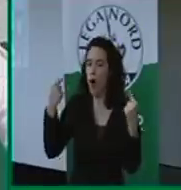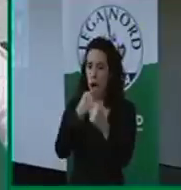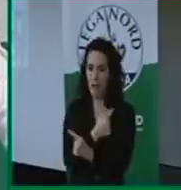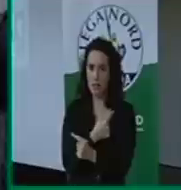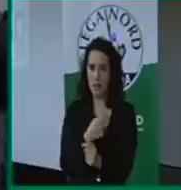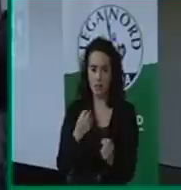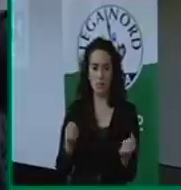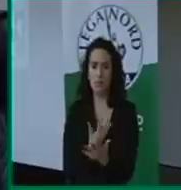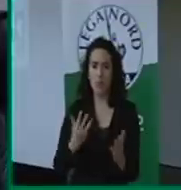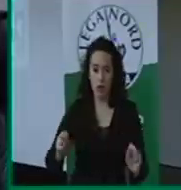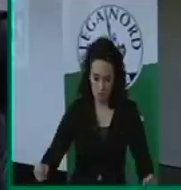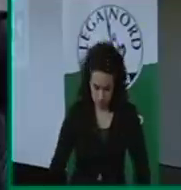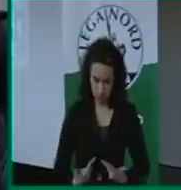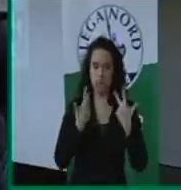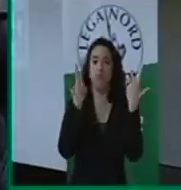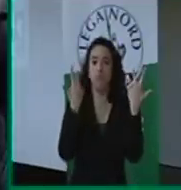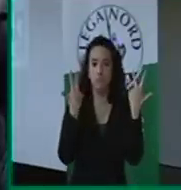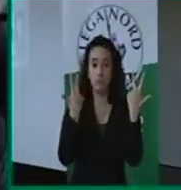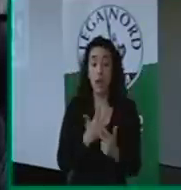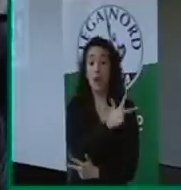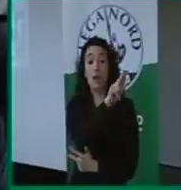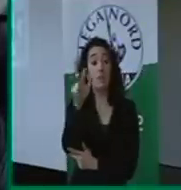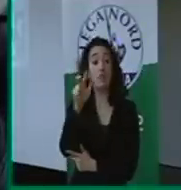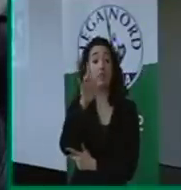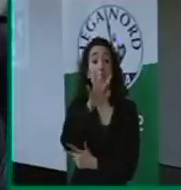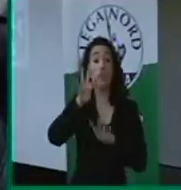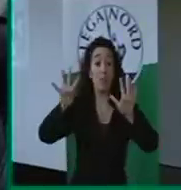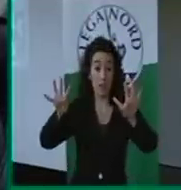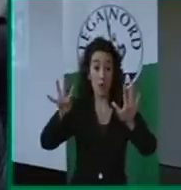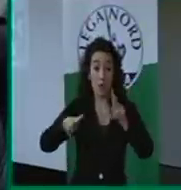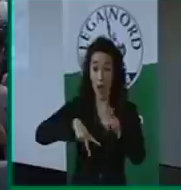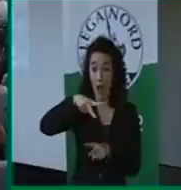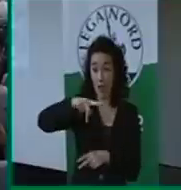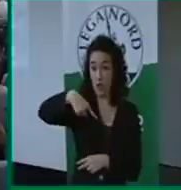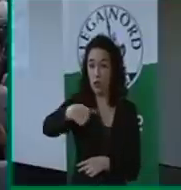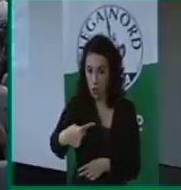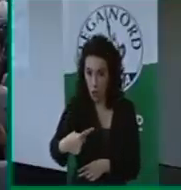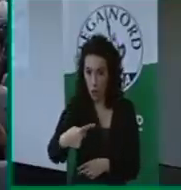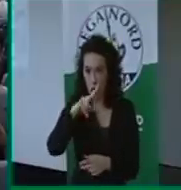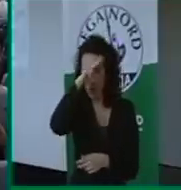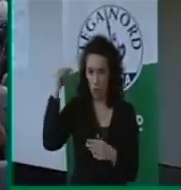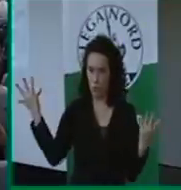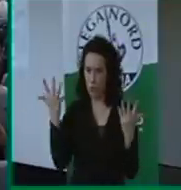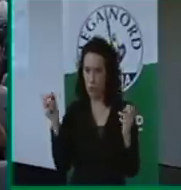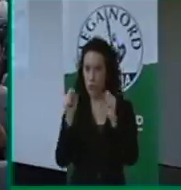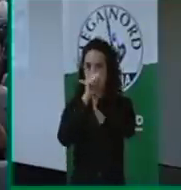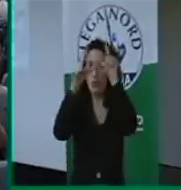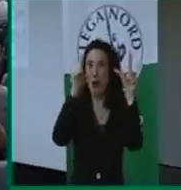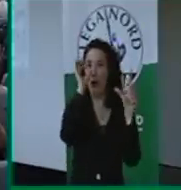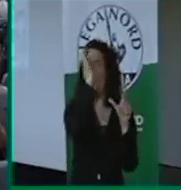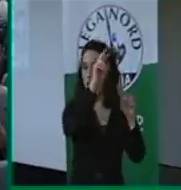sul rogo dopo 359 anni hanno riconosciuto che il sole è fermo e la